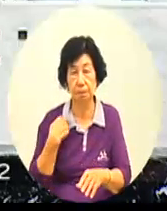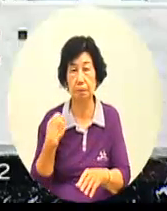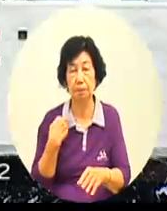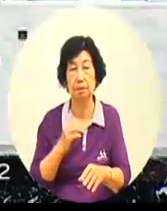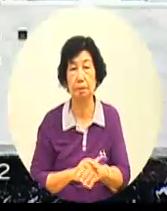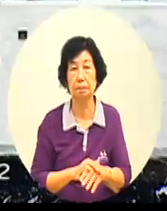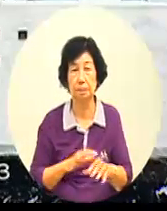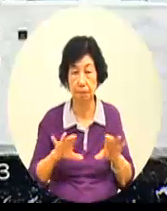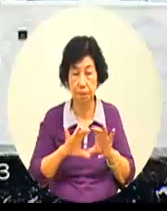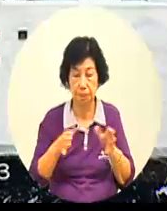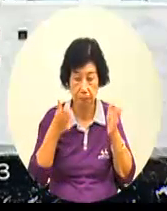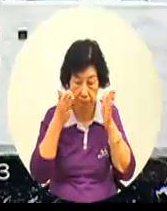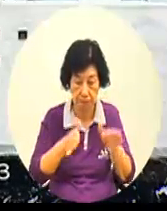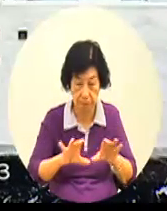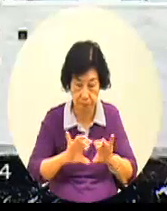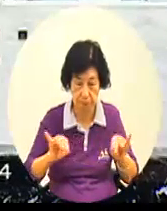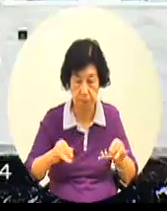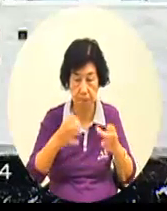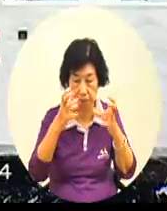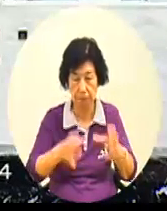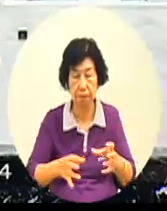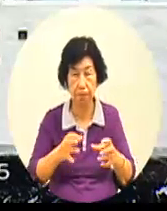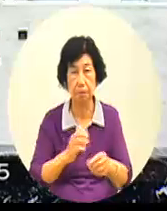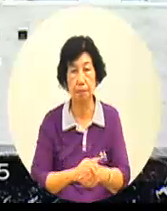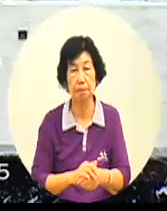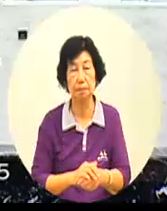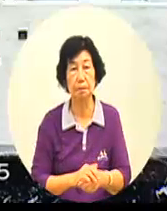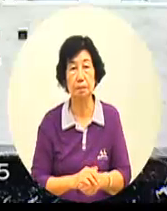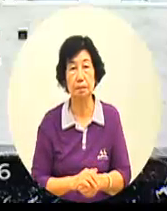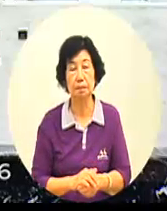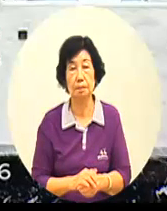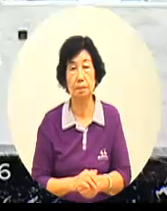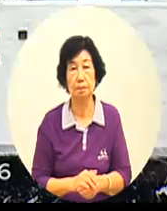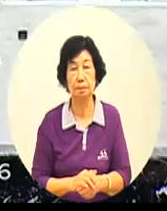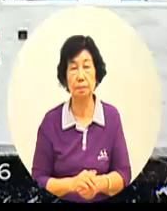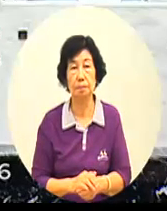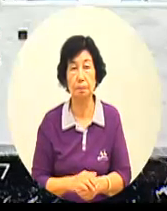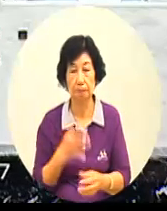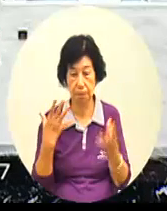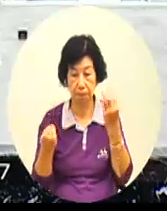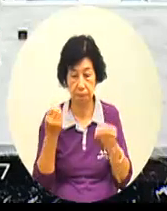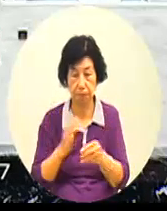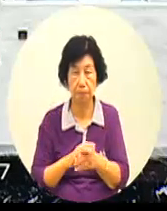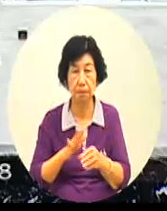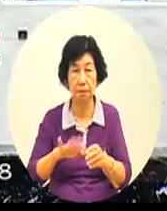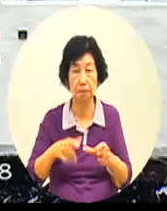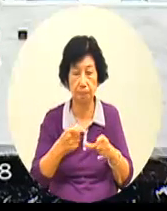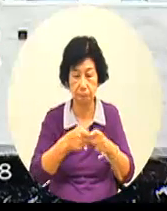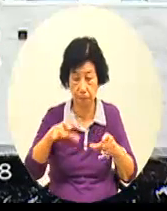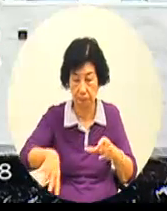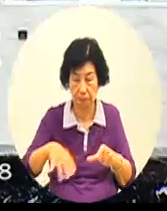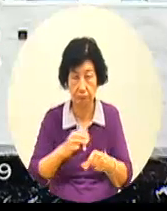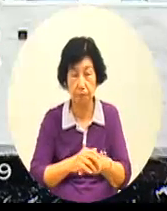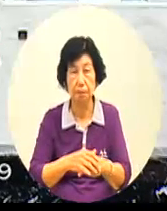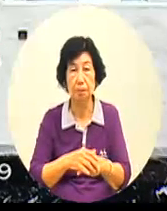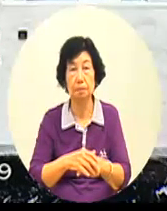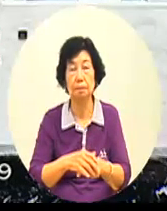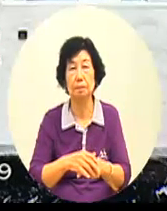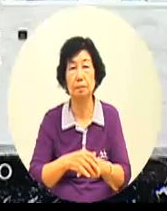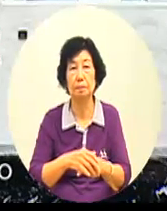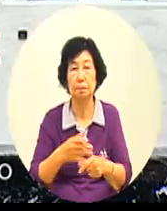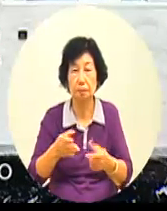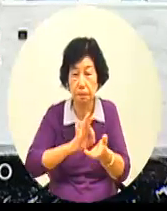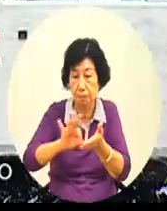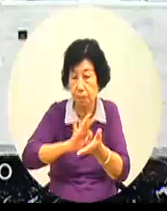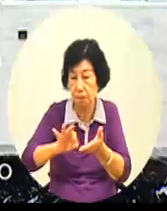这个 地方的建设有些时候他们也 管不到区公所嘛，所以把那些经费啊细部